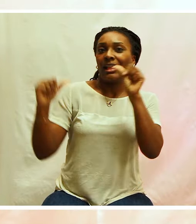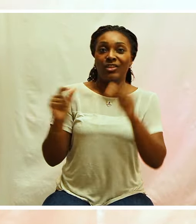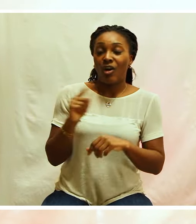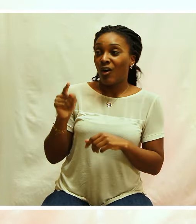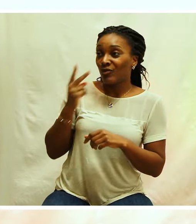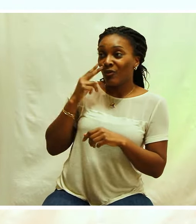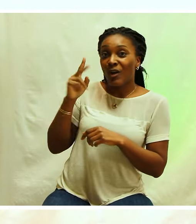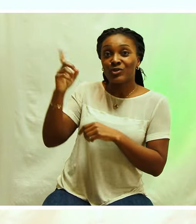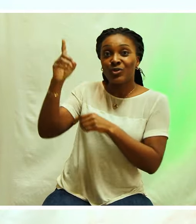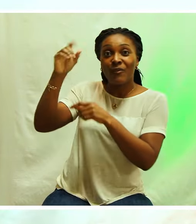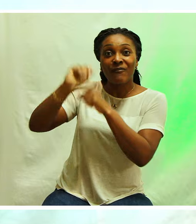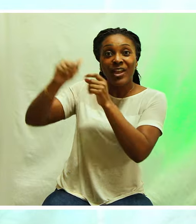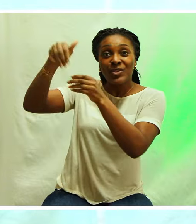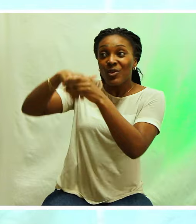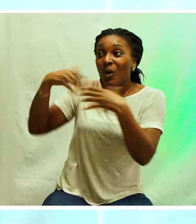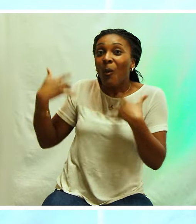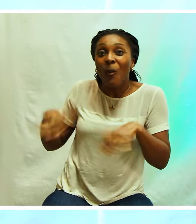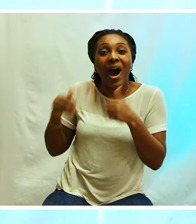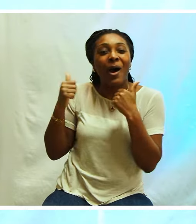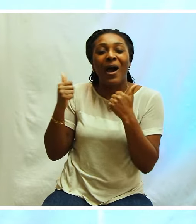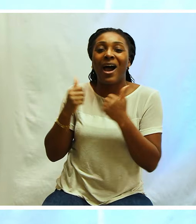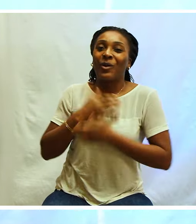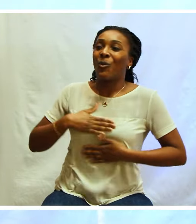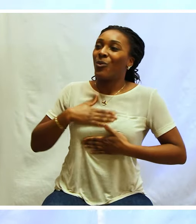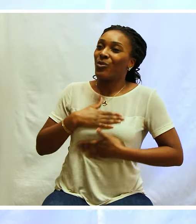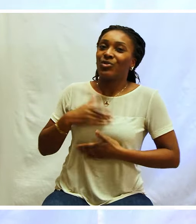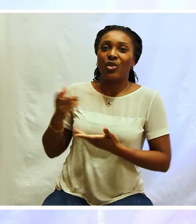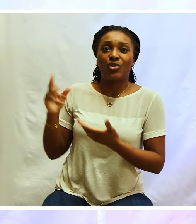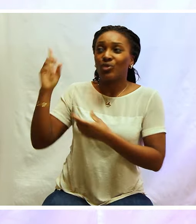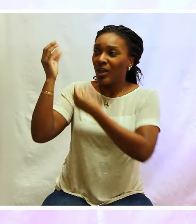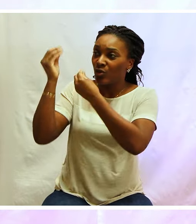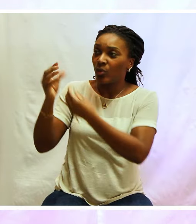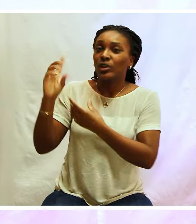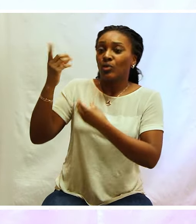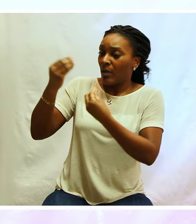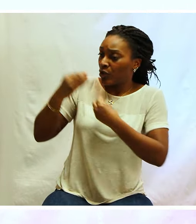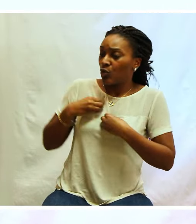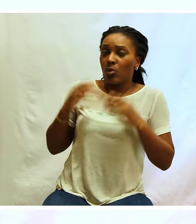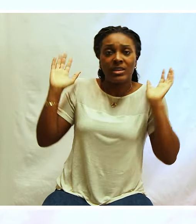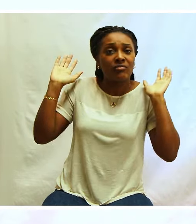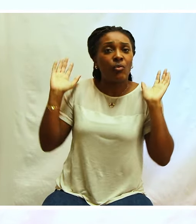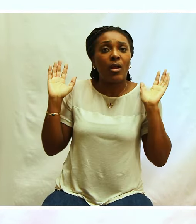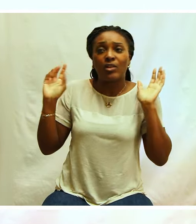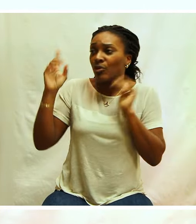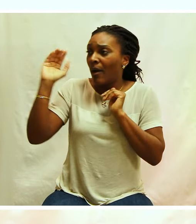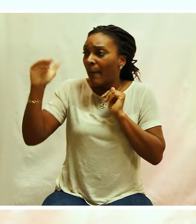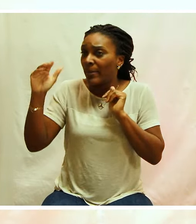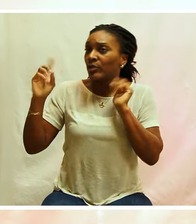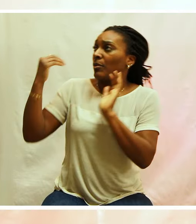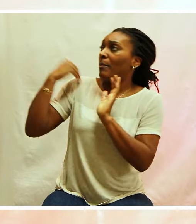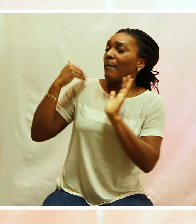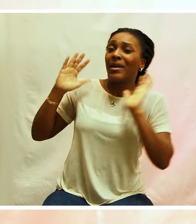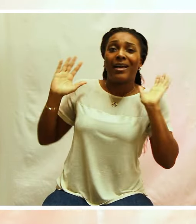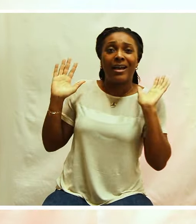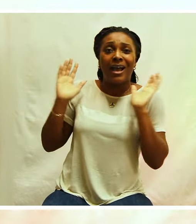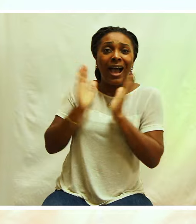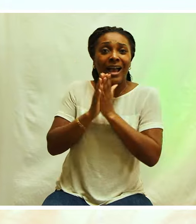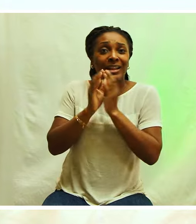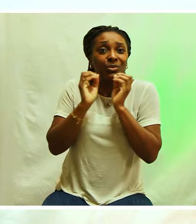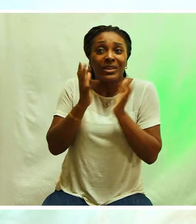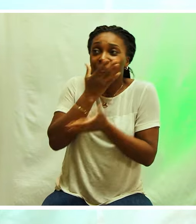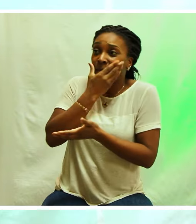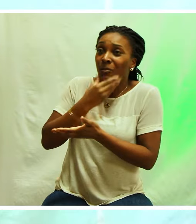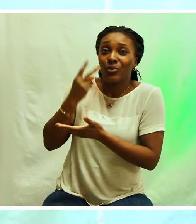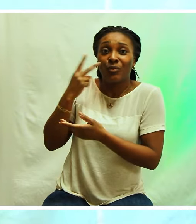comme quelqu'un qui a reçu de Dieu autant que moi et qui a un appel particulier, et ça c'est beau à voir. C'est